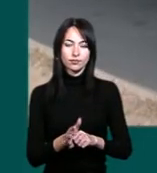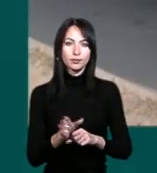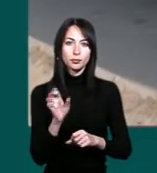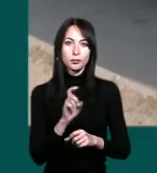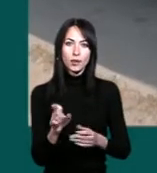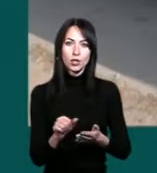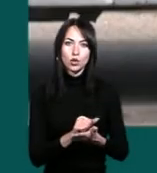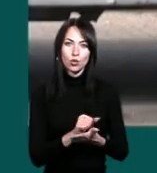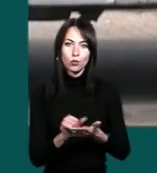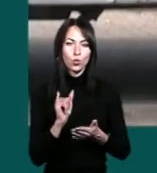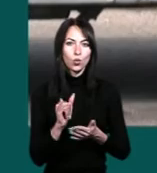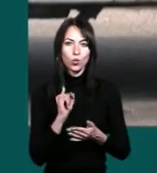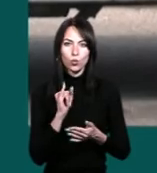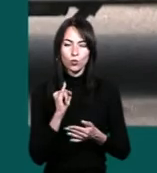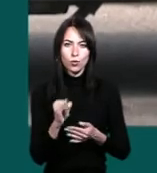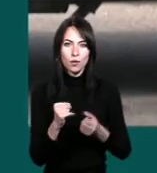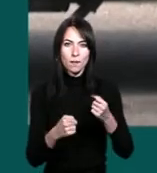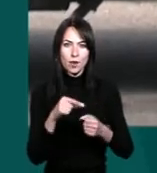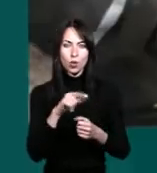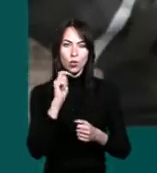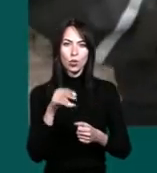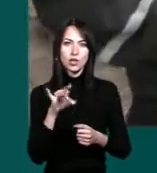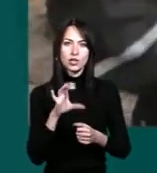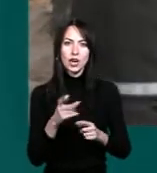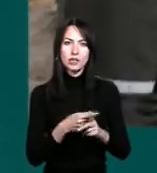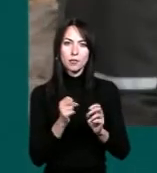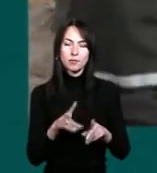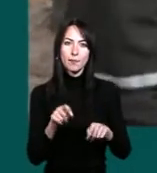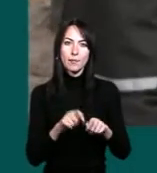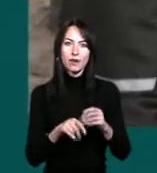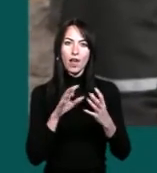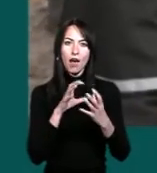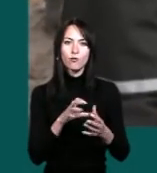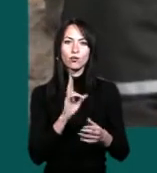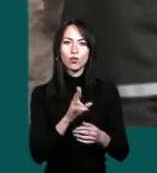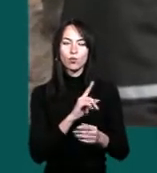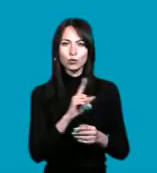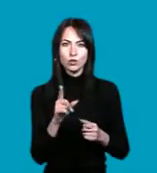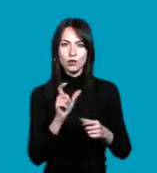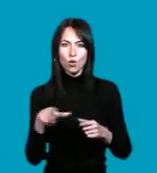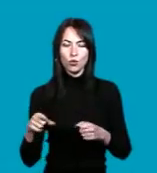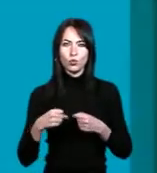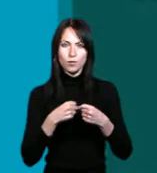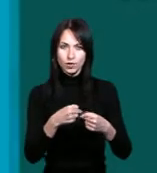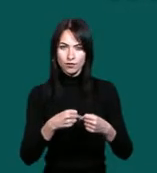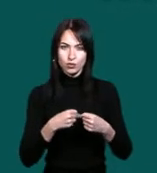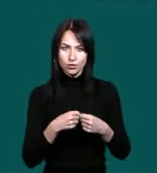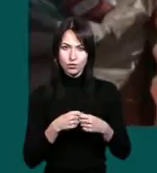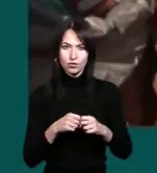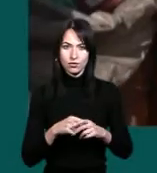Без документів та у несправних машинах «Укртрансбезпека» перевірила автобусних перевізників.